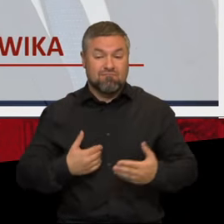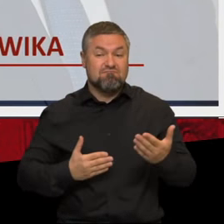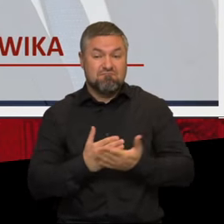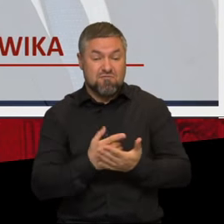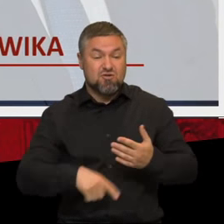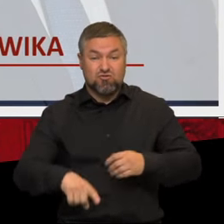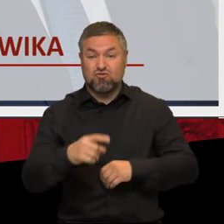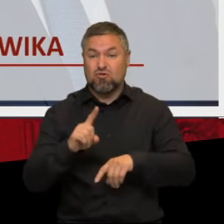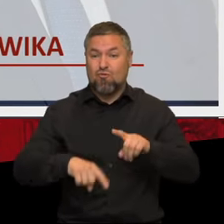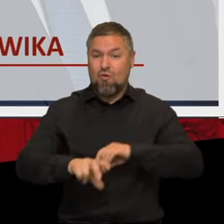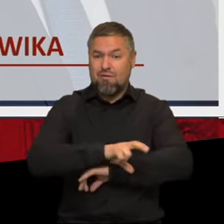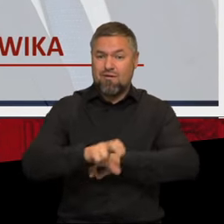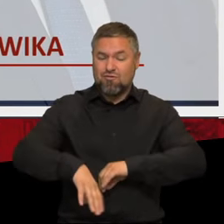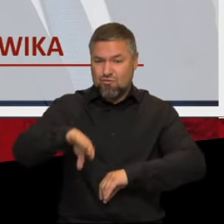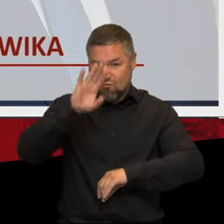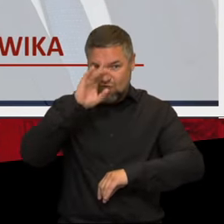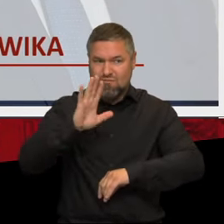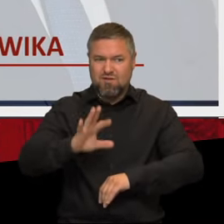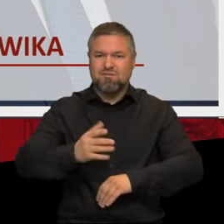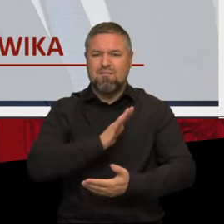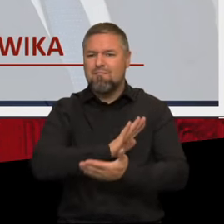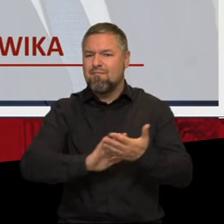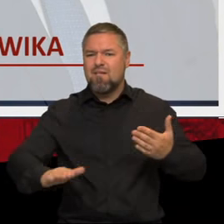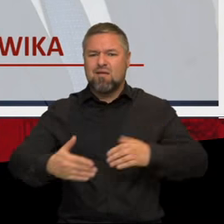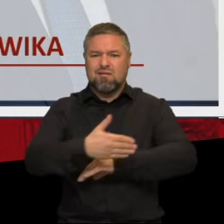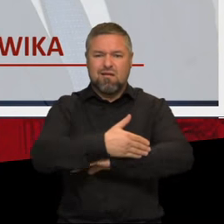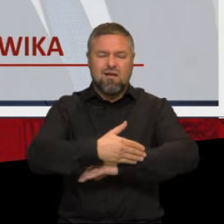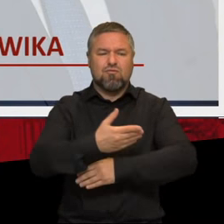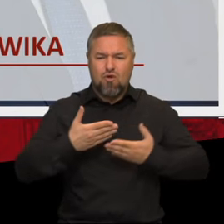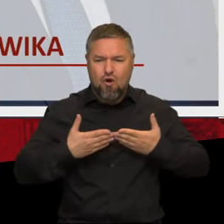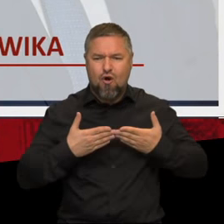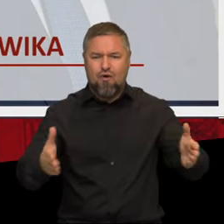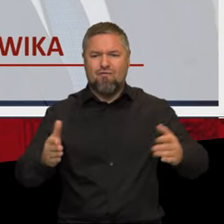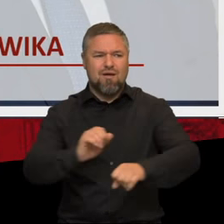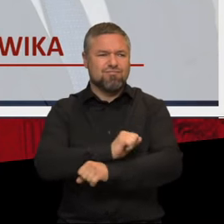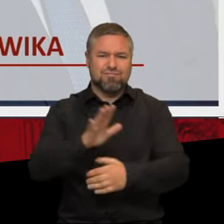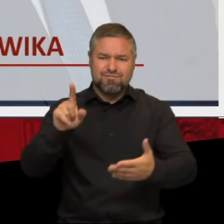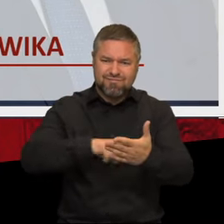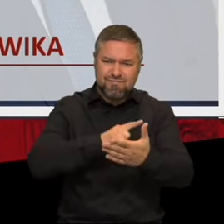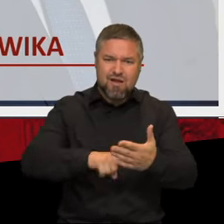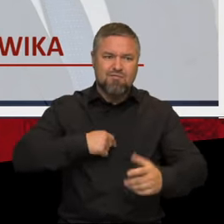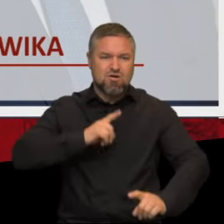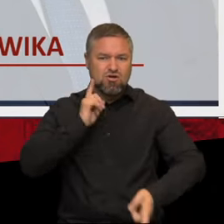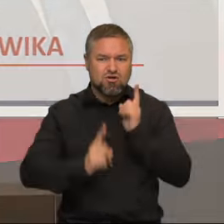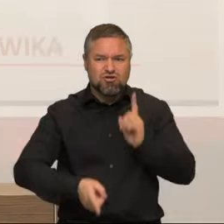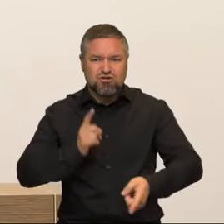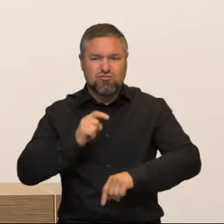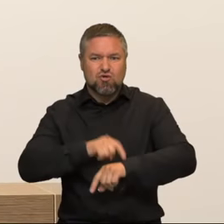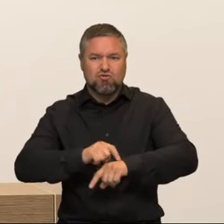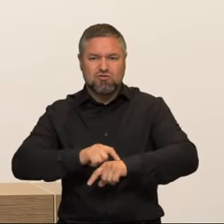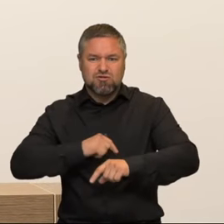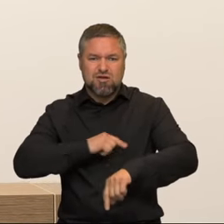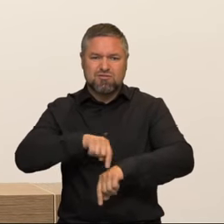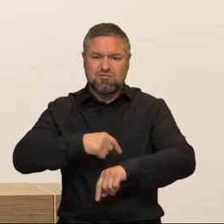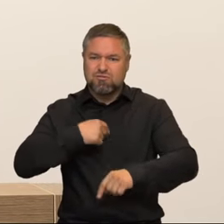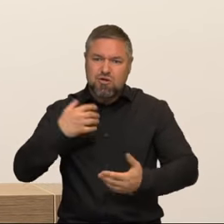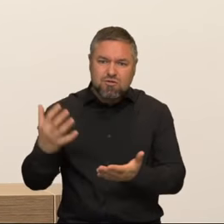że uczelnia będzie mogła funkcjonować bez ograniczeń, a my wszyscy jak najszybciej nadrobimy czas nieobecności na